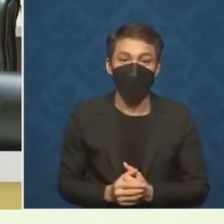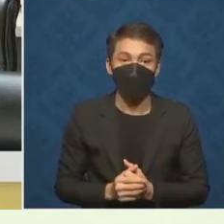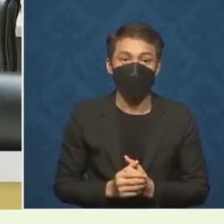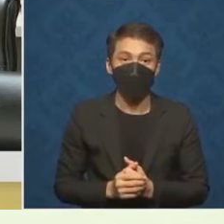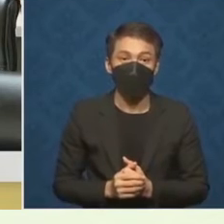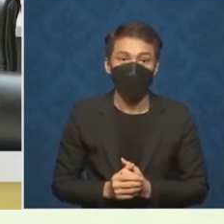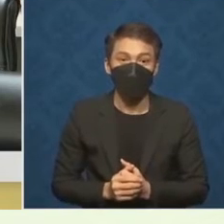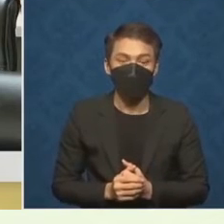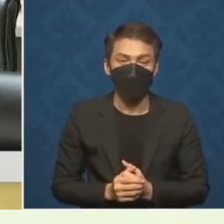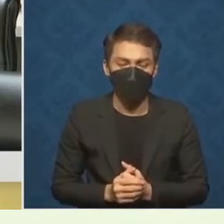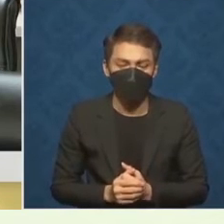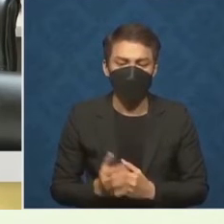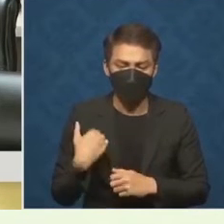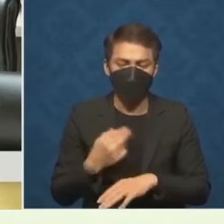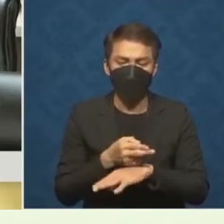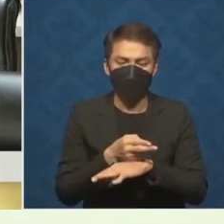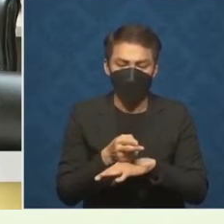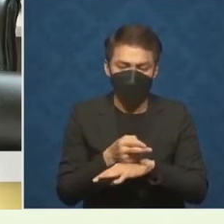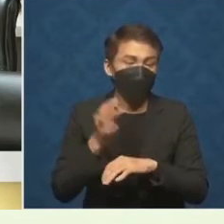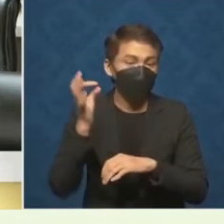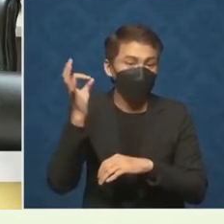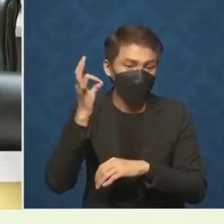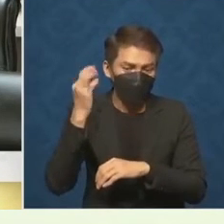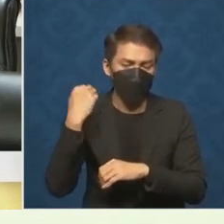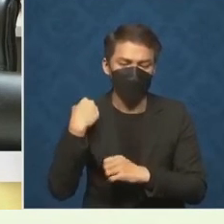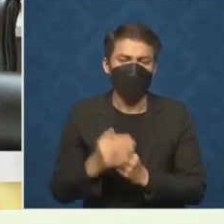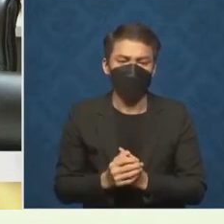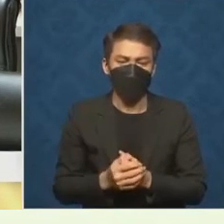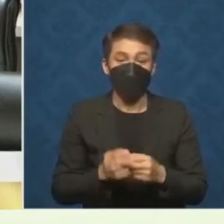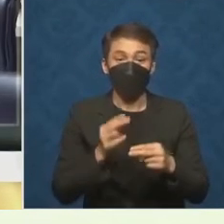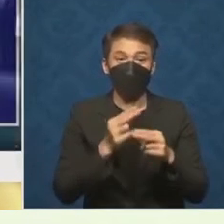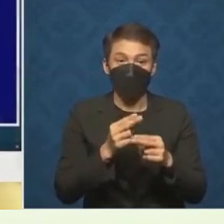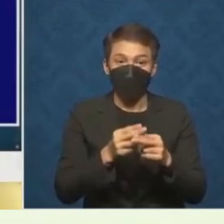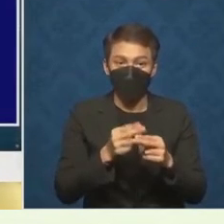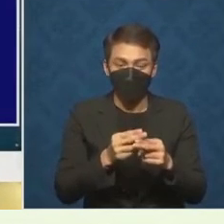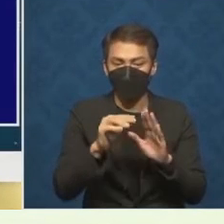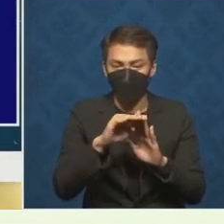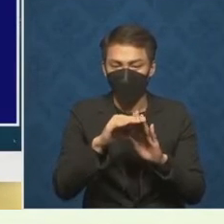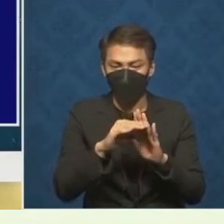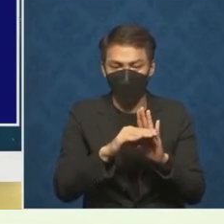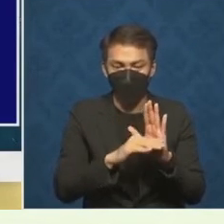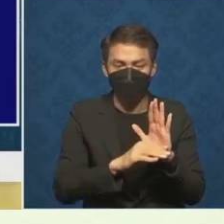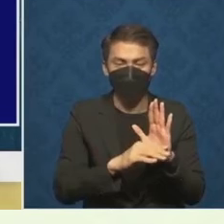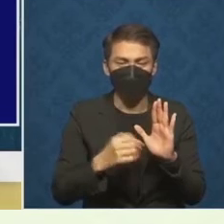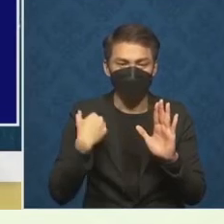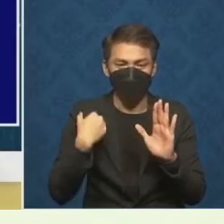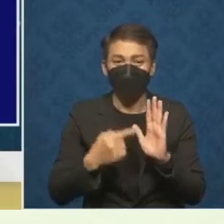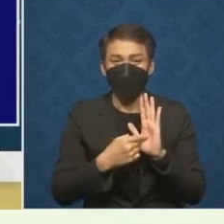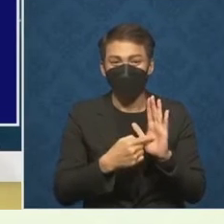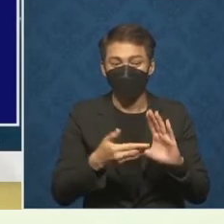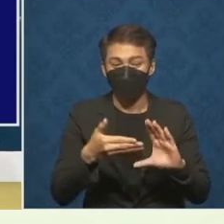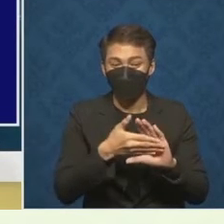มีทั้งคลิปนะฮะมีทั้งชื่อรายชื่อหัวคะแนนนะฮะนี่นะ